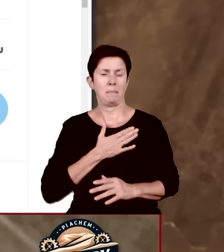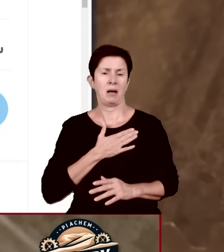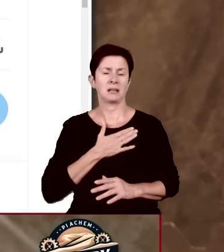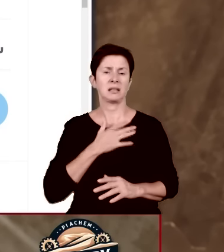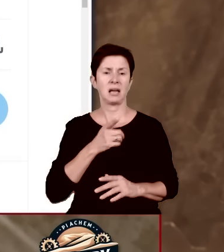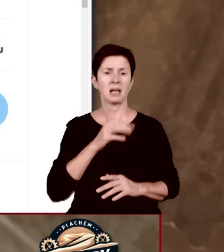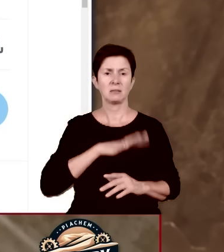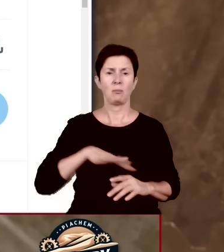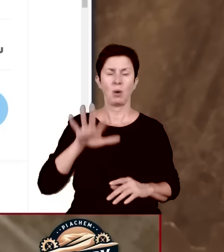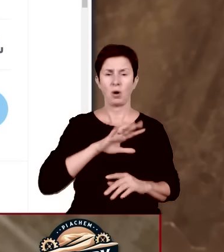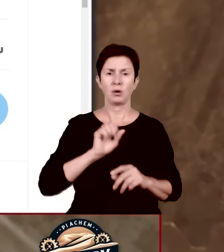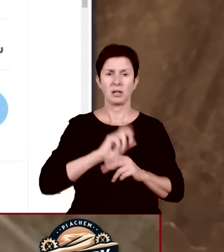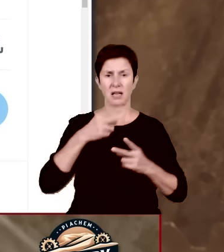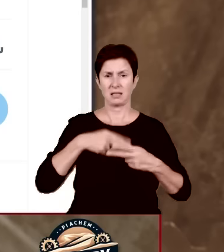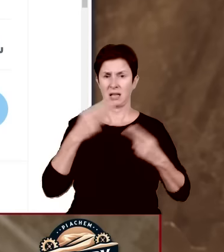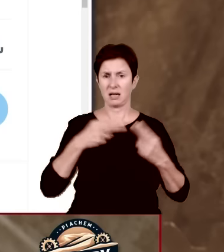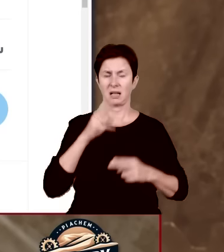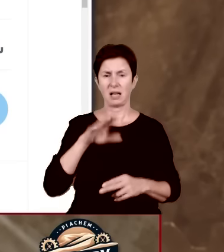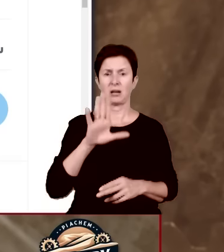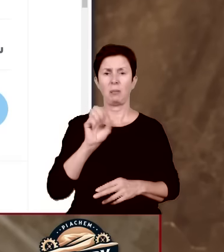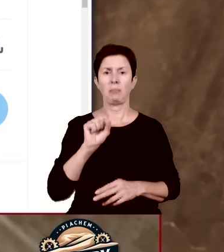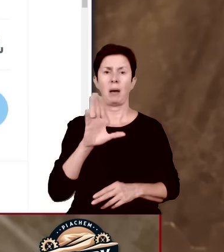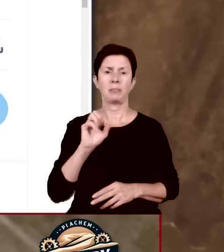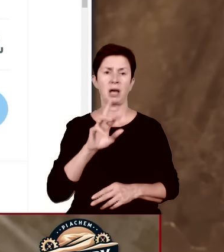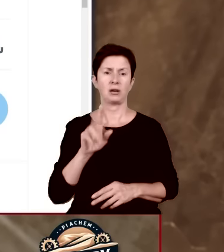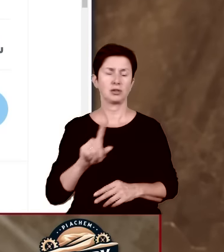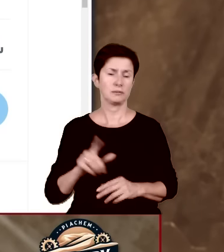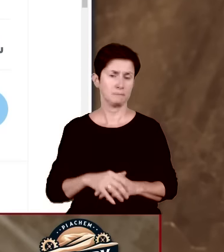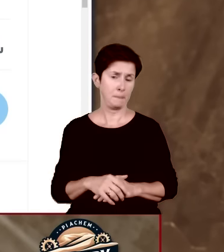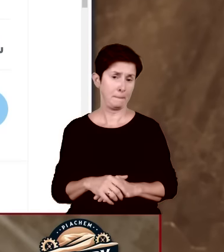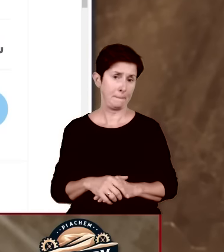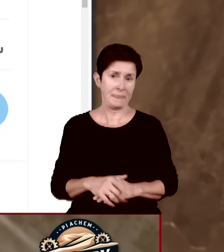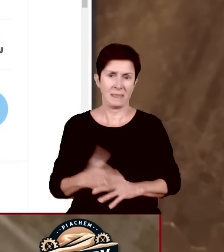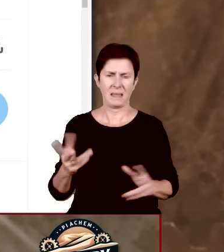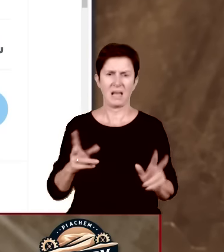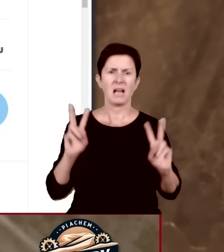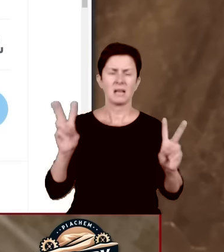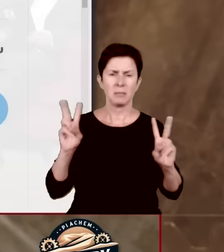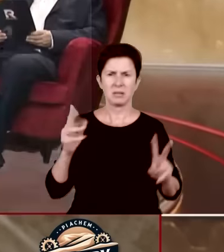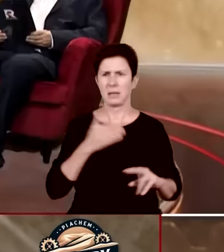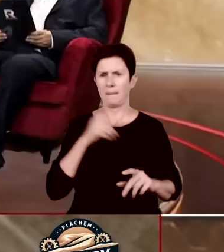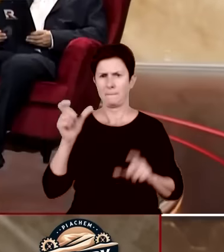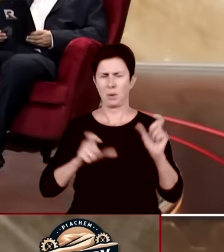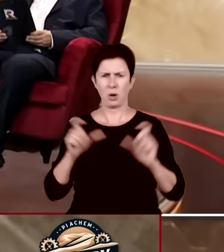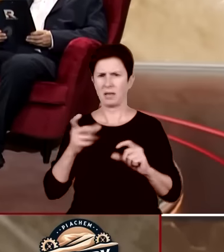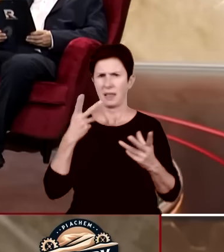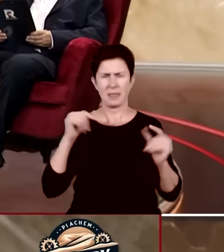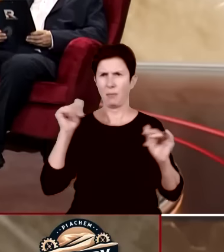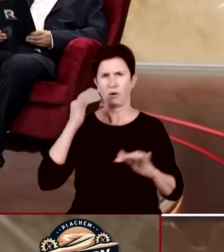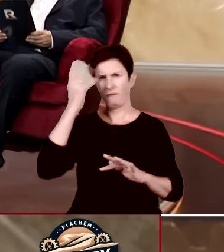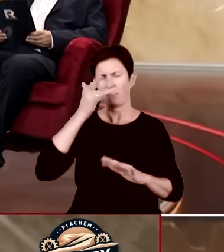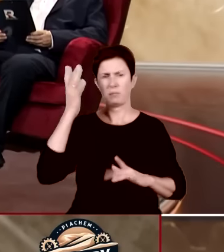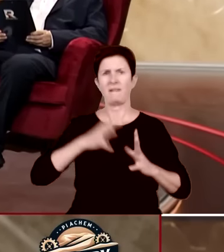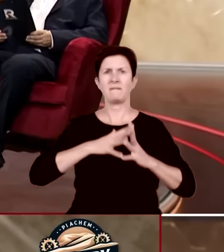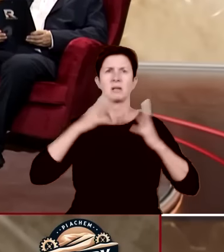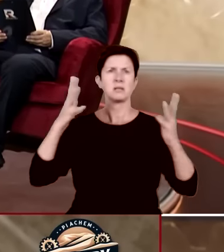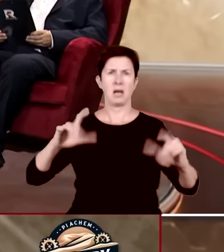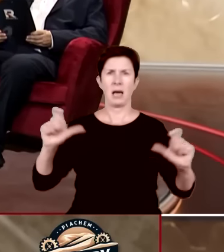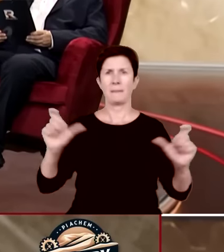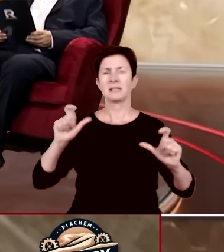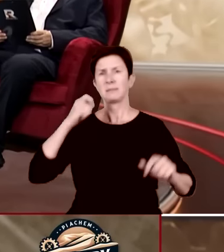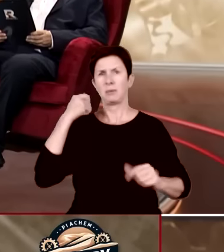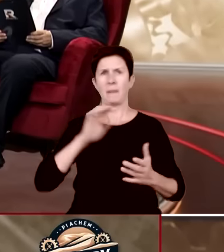pan redaktor Babiarz i naprawdę no kibice, Polacy, no nie wyobrażają sobie wielkich imprez sportowych bez jego